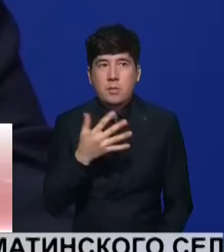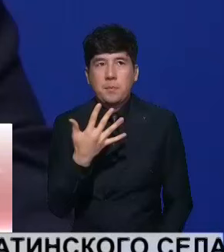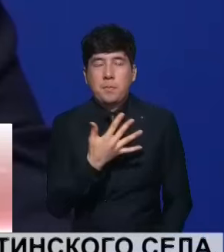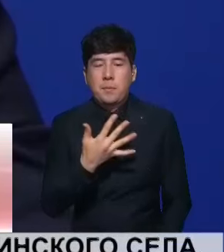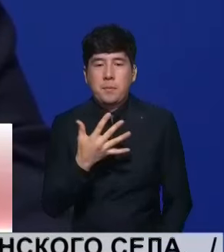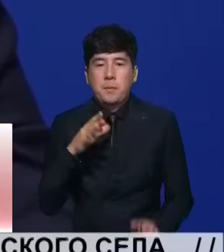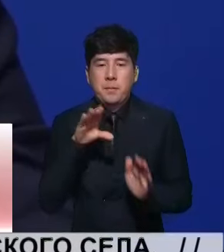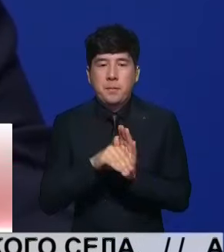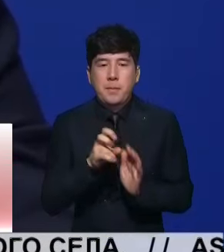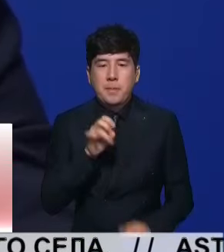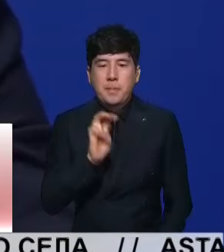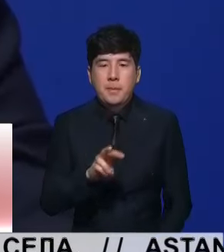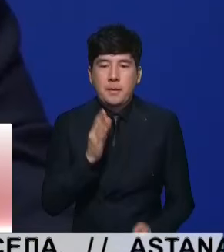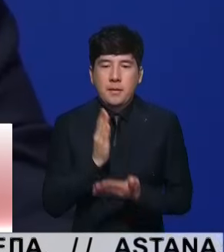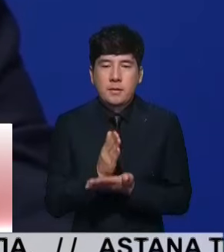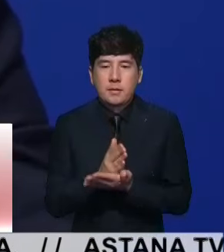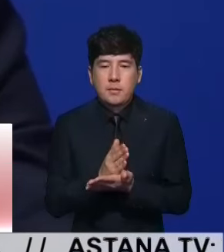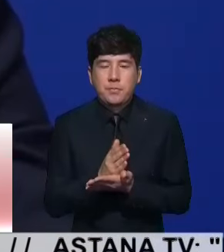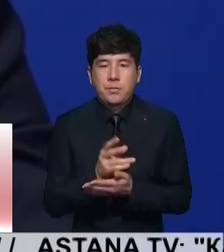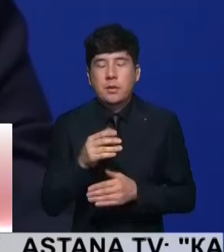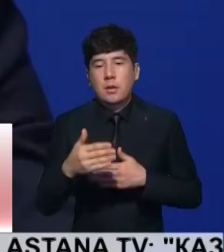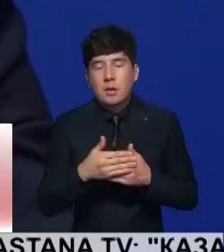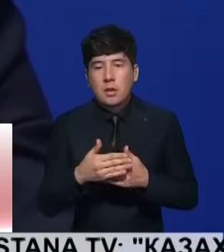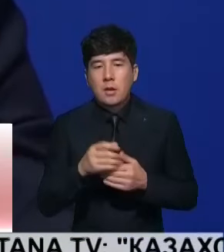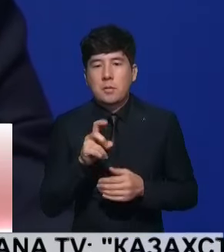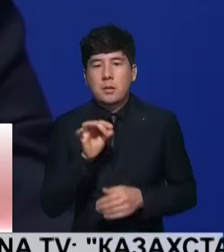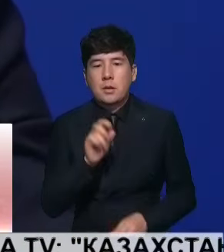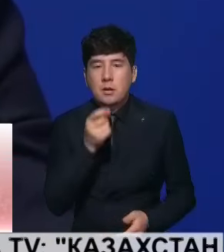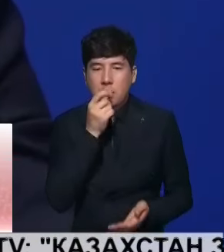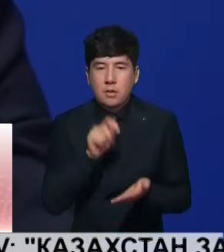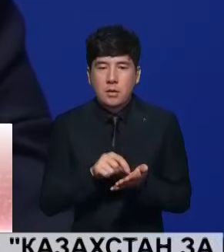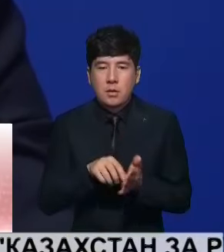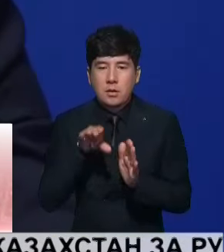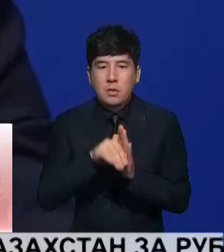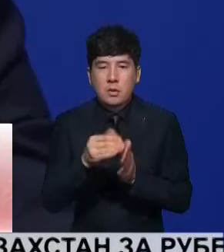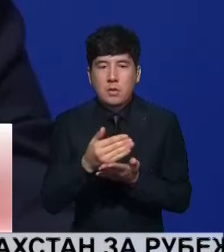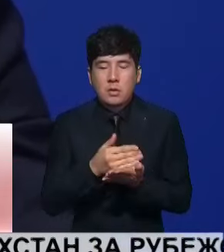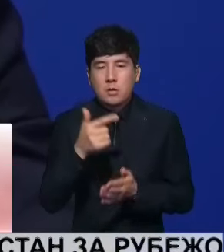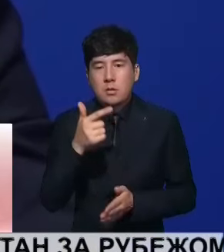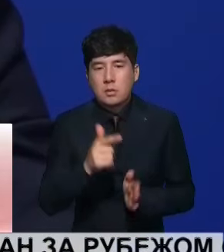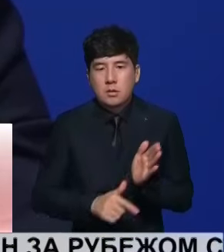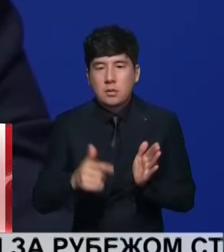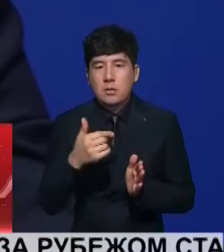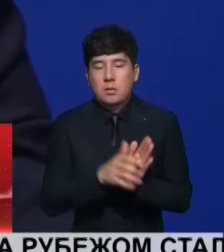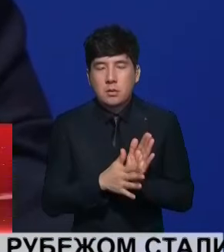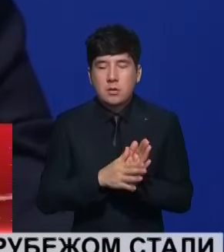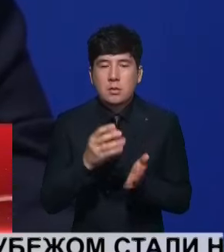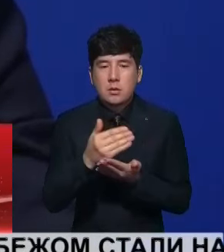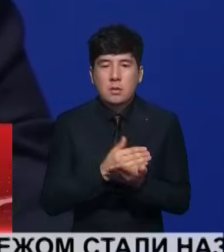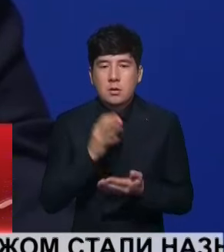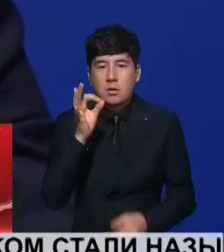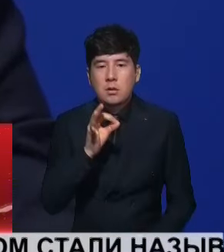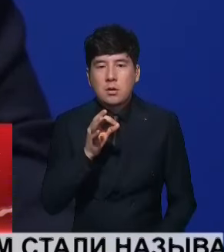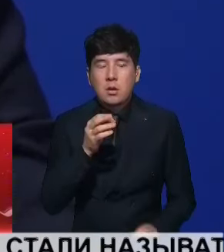продтоварам импортозависимость есть. Мясо птицы мы обеспечиваем себя на 73%, колбаса 60%,